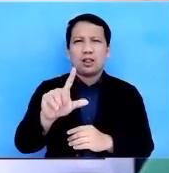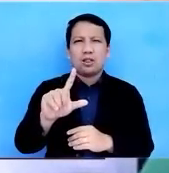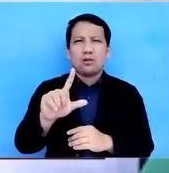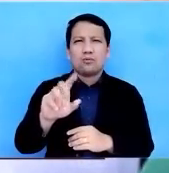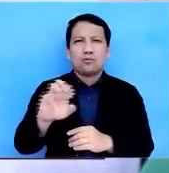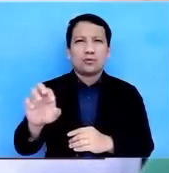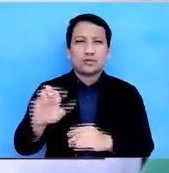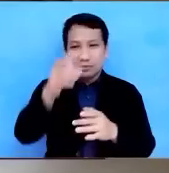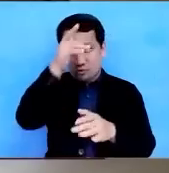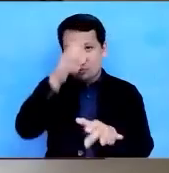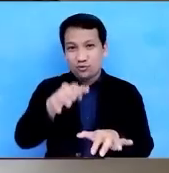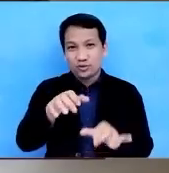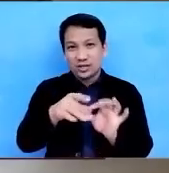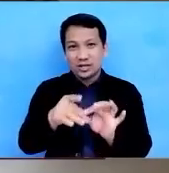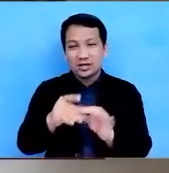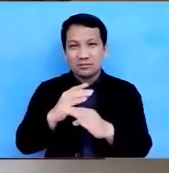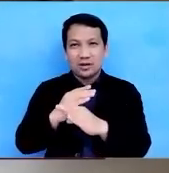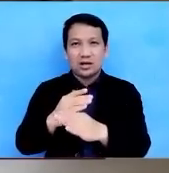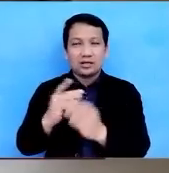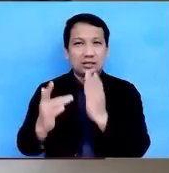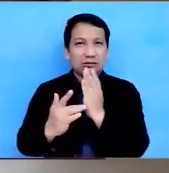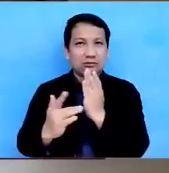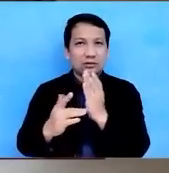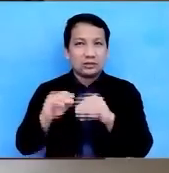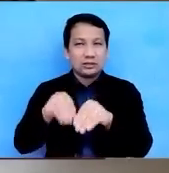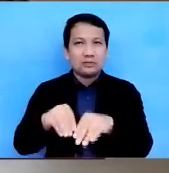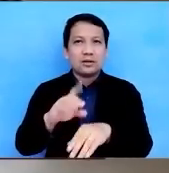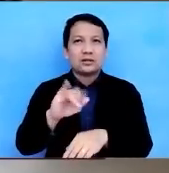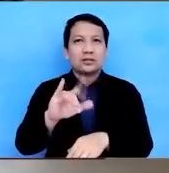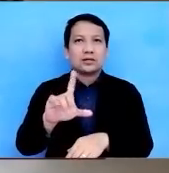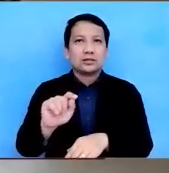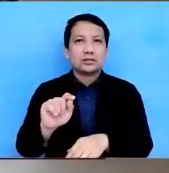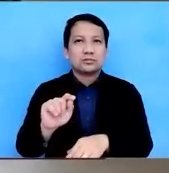na may listener pala yan. Paliwanag ng DICT,